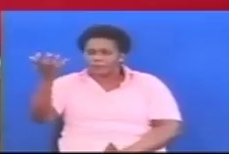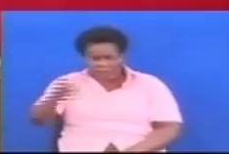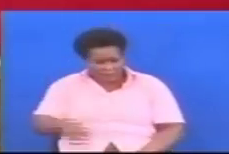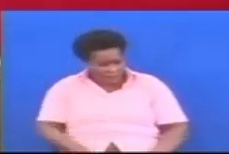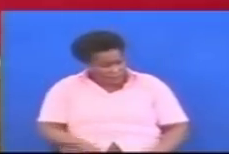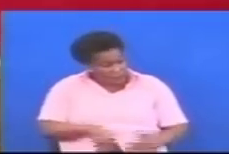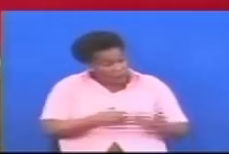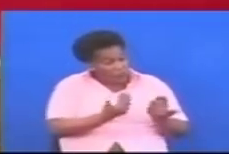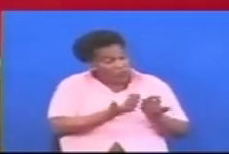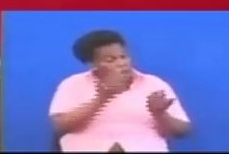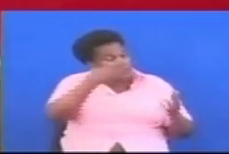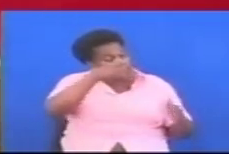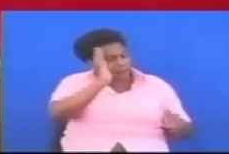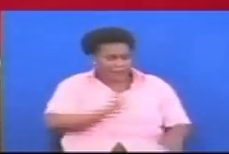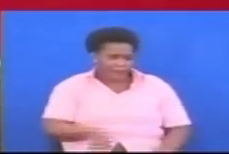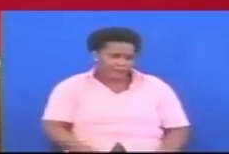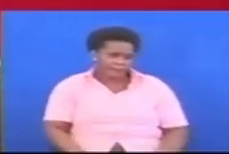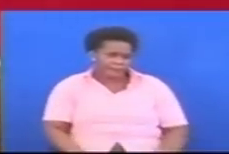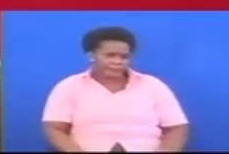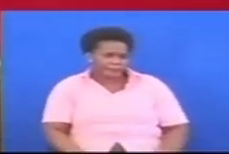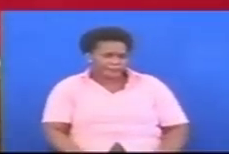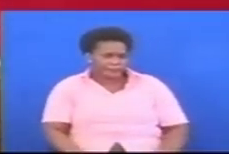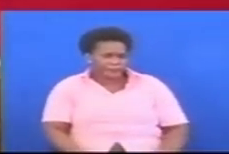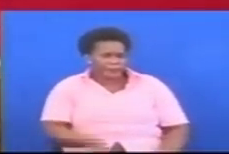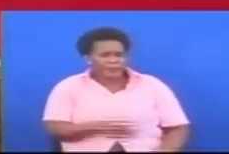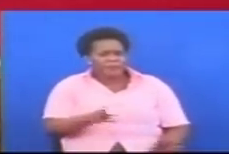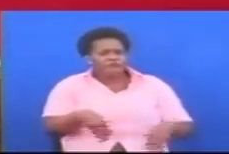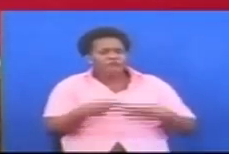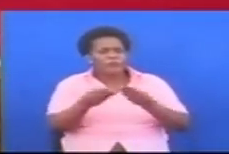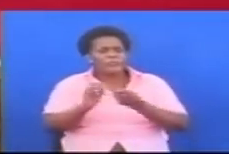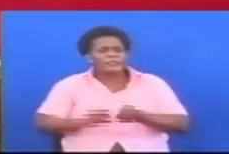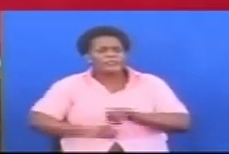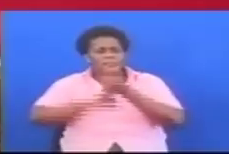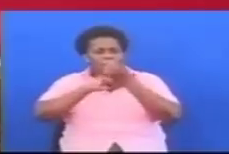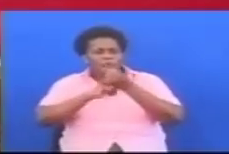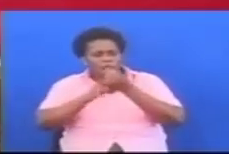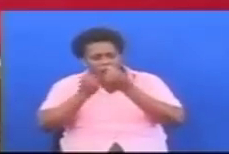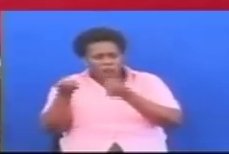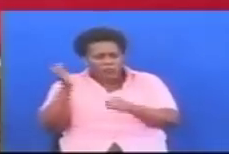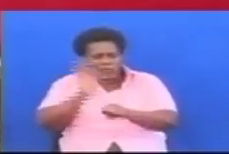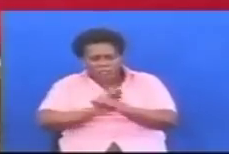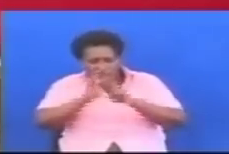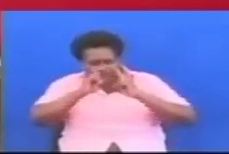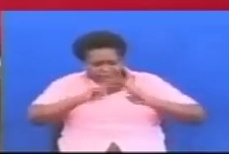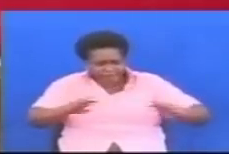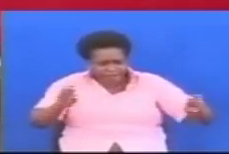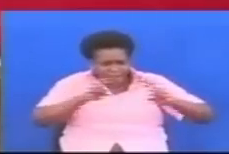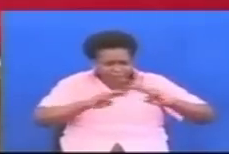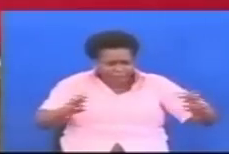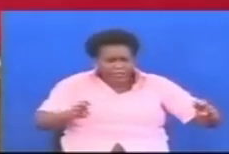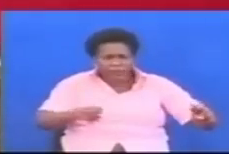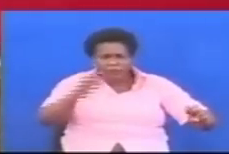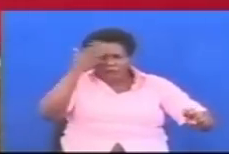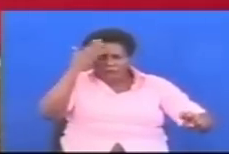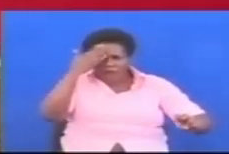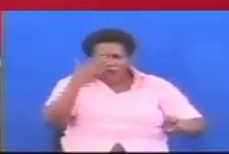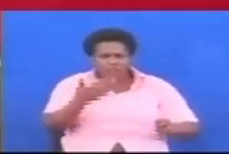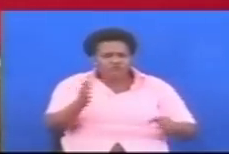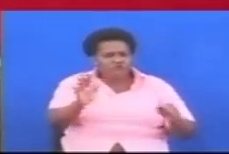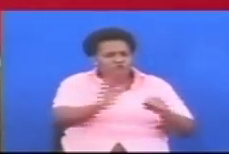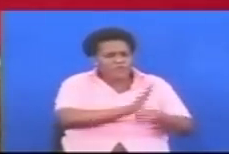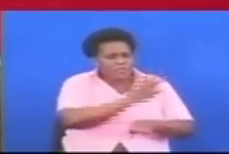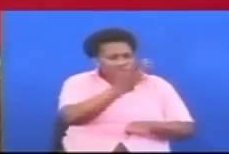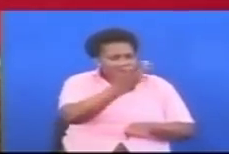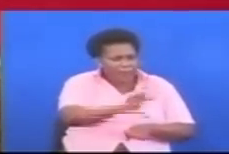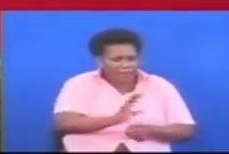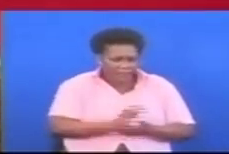serikali kuwezesha watafiti nchini waweze kufanya tafiti za kina kuhusu wingi na ubora wa rasilimali maji nchini na juu